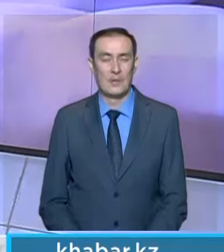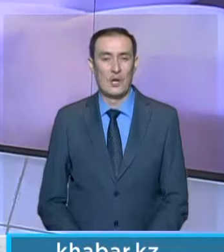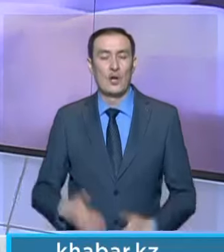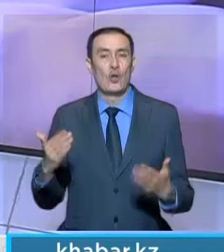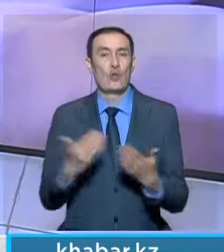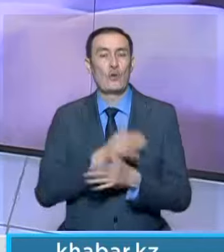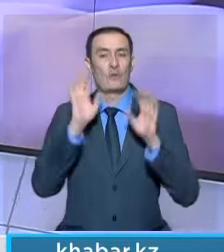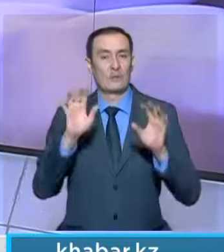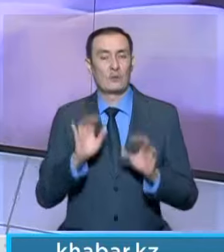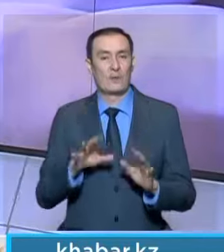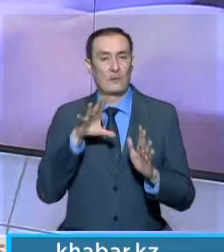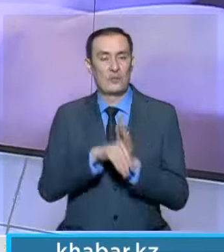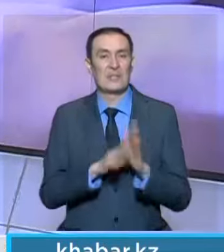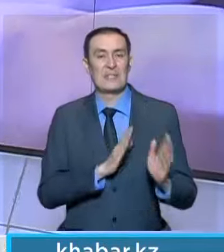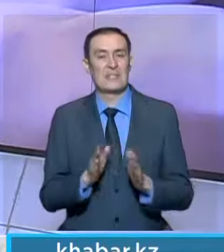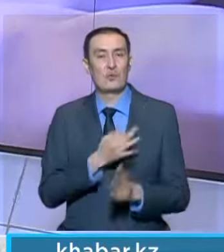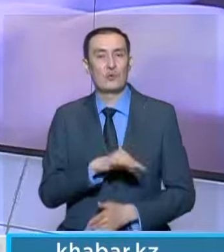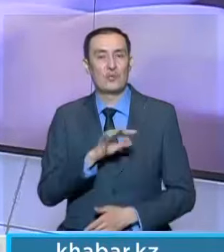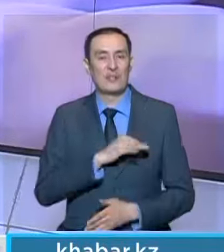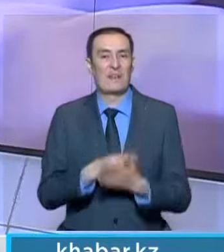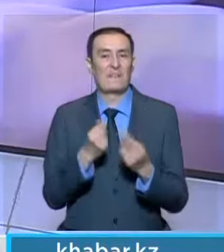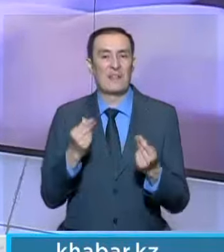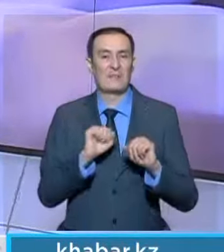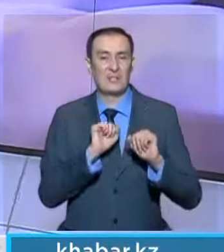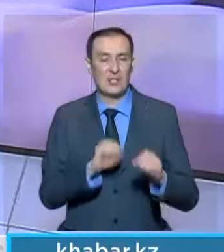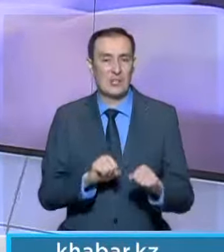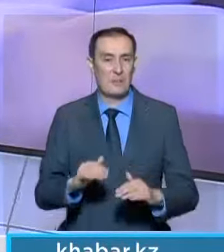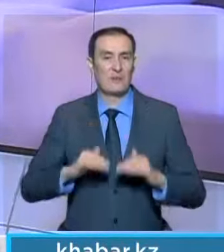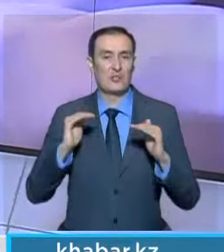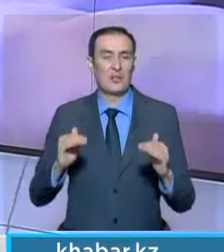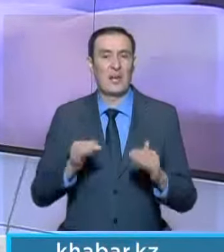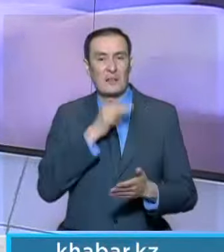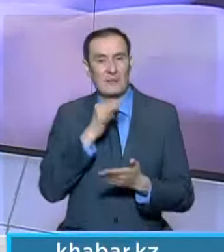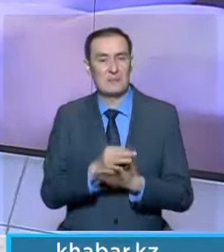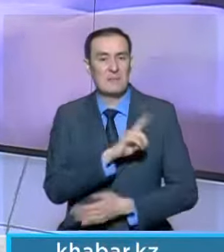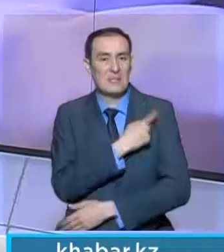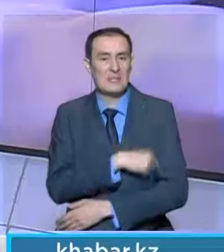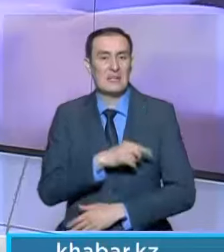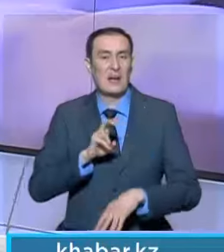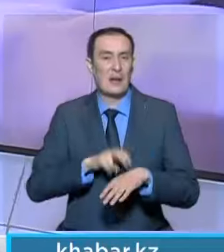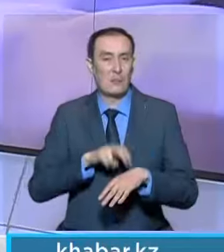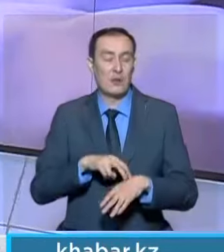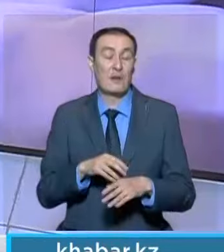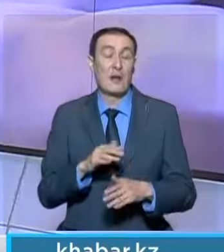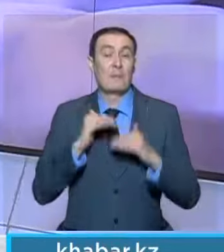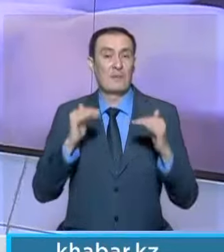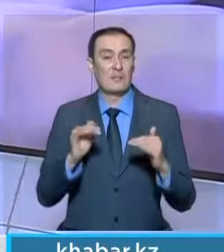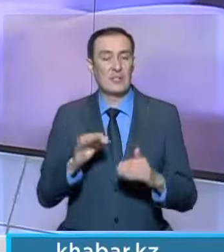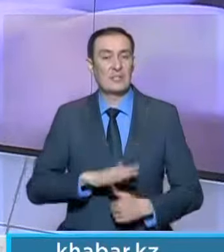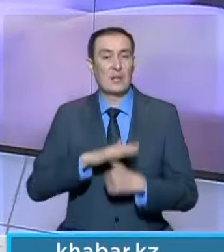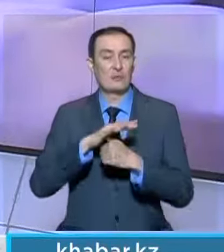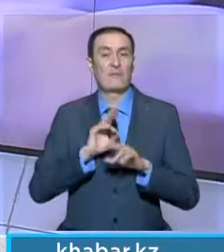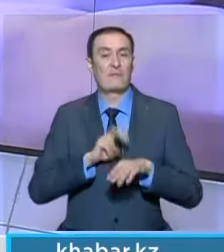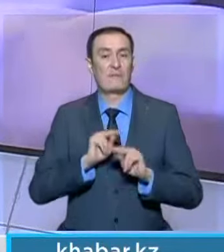Новый закон направлен на внедрение системы юридической и финансовой защиты и повышение ответственности медицинских работников позволит повысить статус